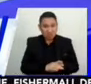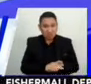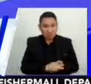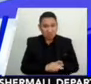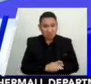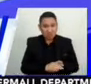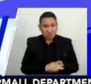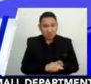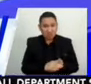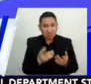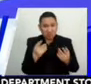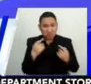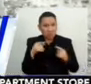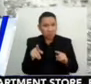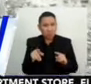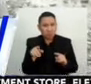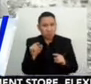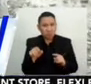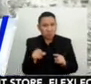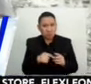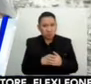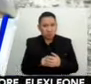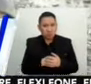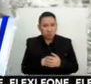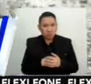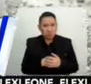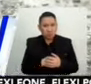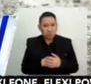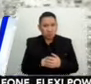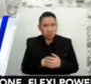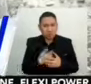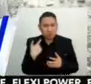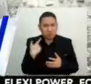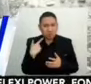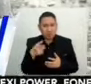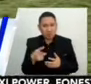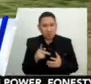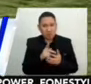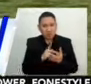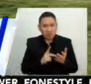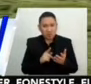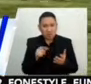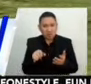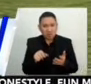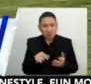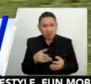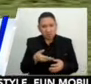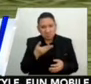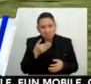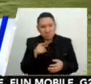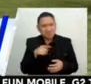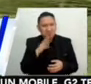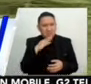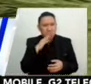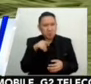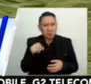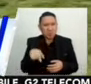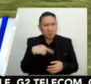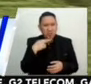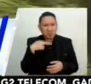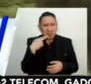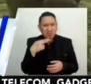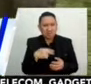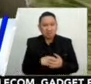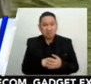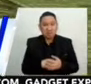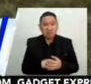eh Tapos may part na po na Maasim na ung palay ang kapatid ni adelisa suwerte at nakaani